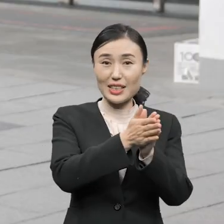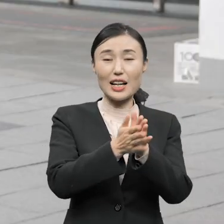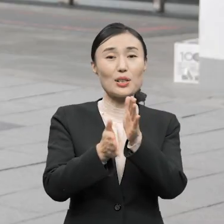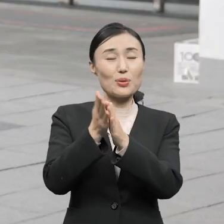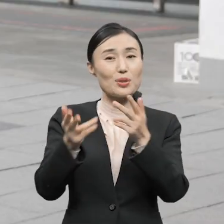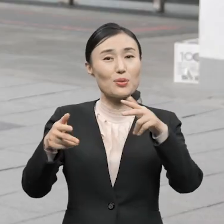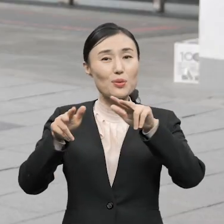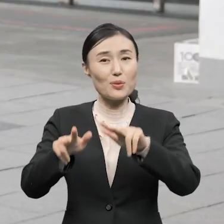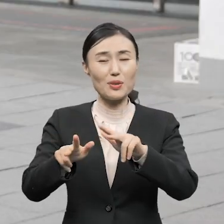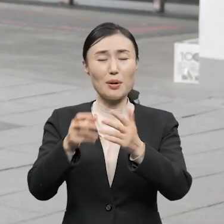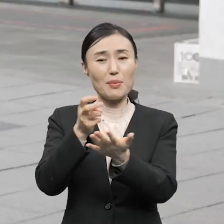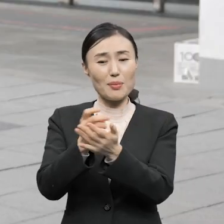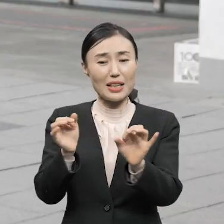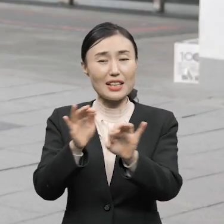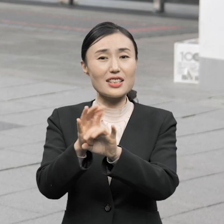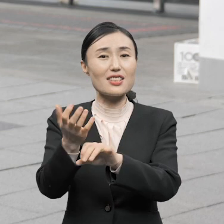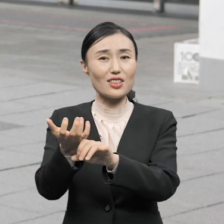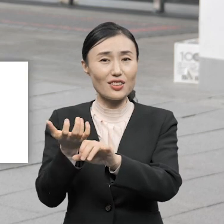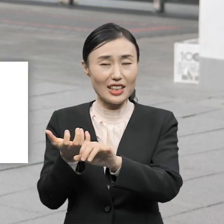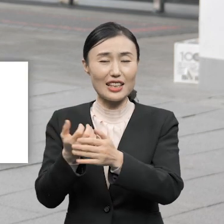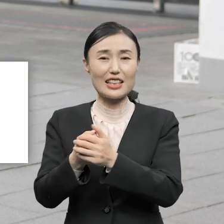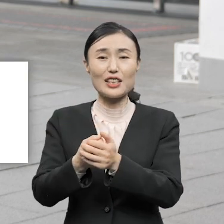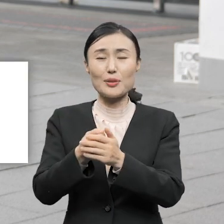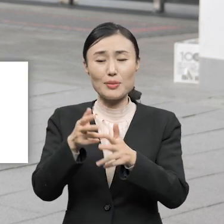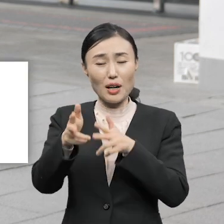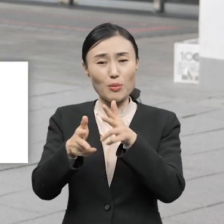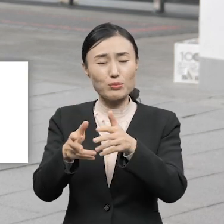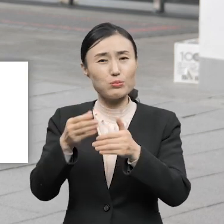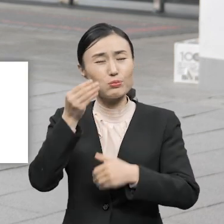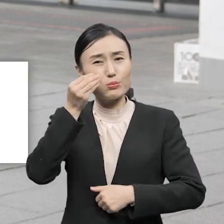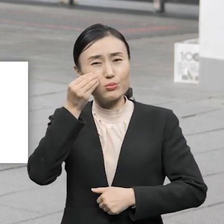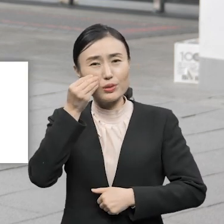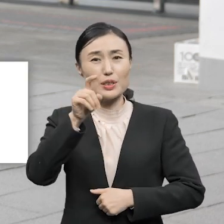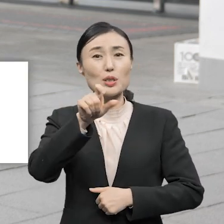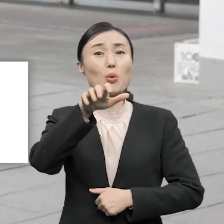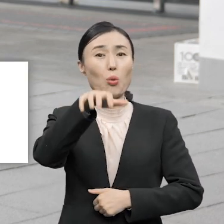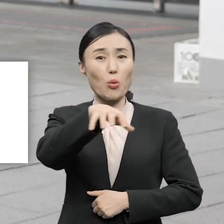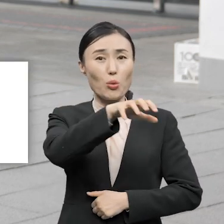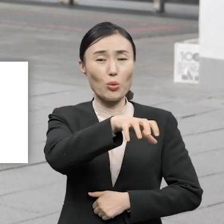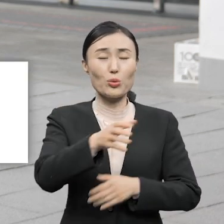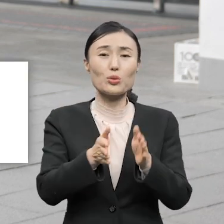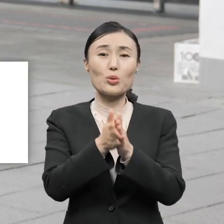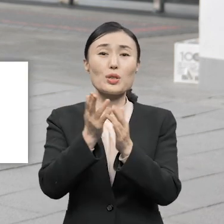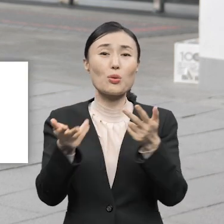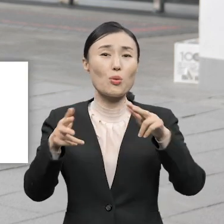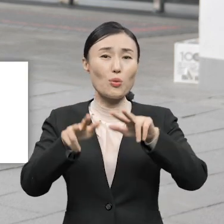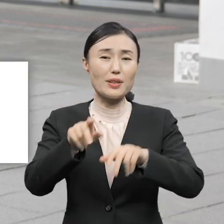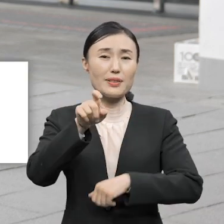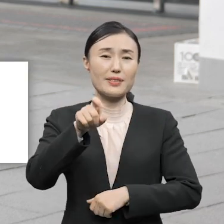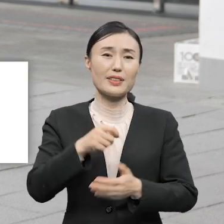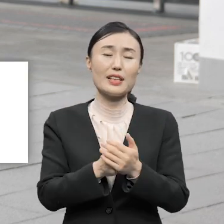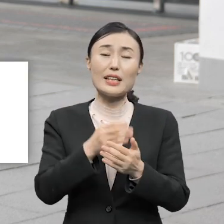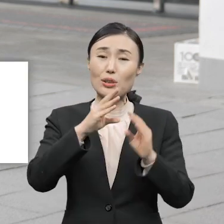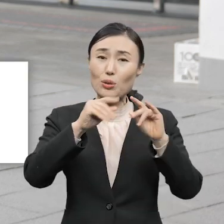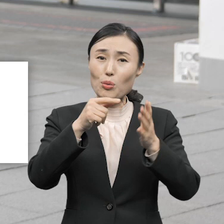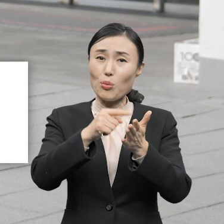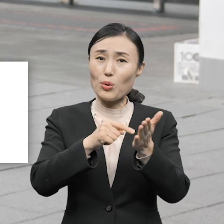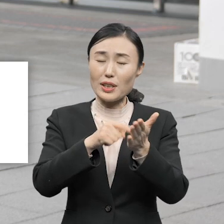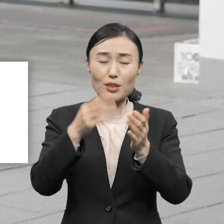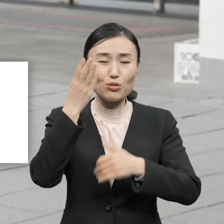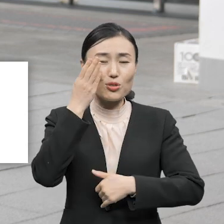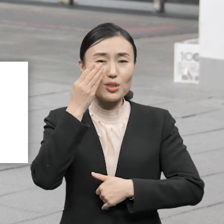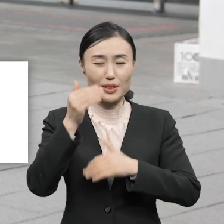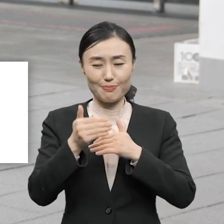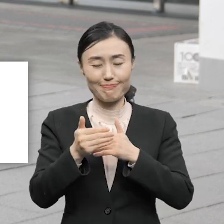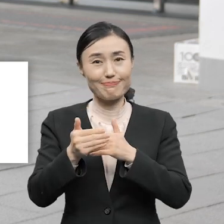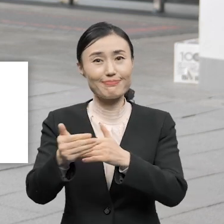광주시가 도시공원 일몰제를 앞두고 지켜낸 장기 미집행 도시공원 중 15곳의 재정공원 토지 보상이